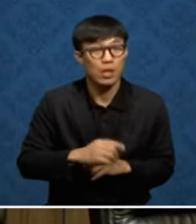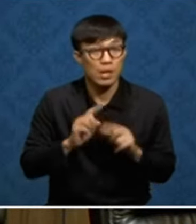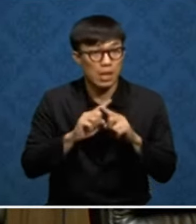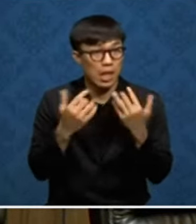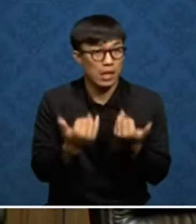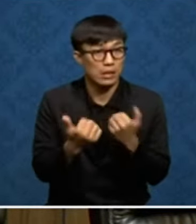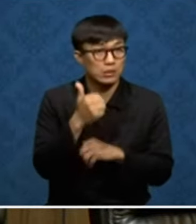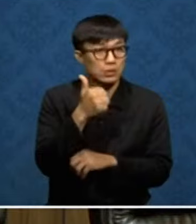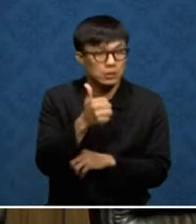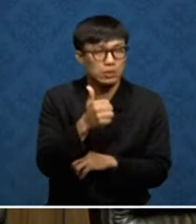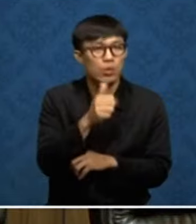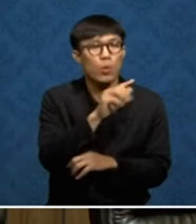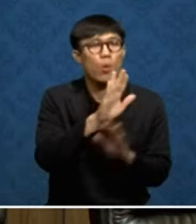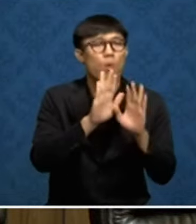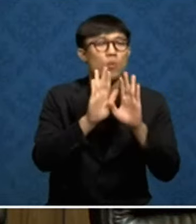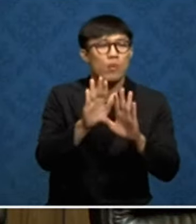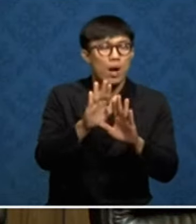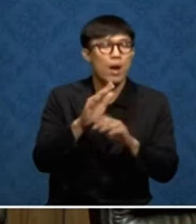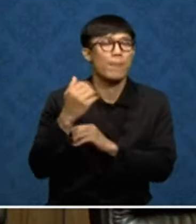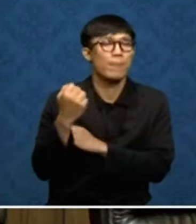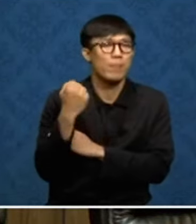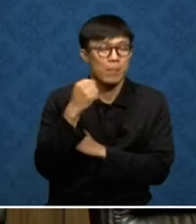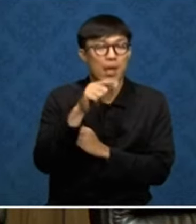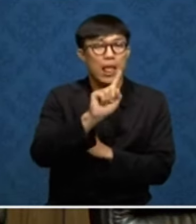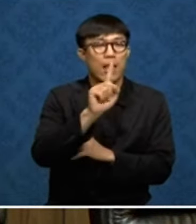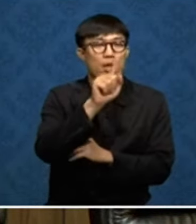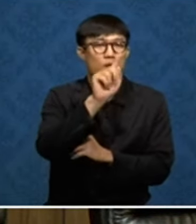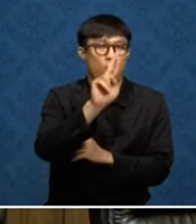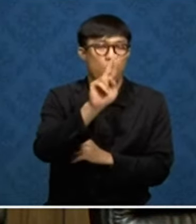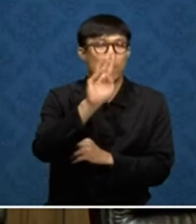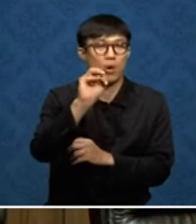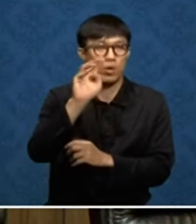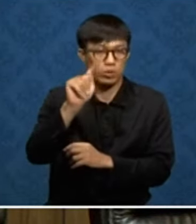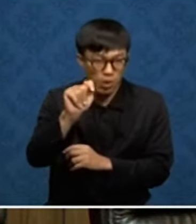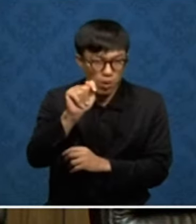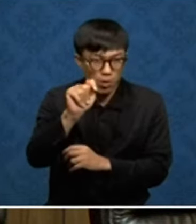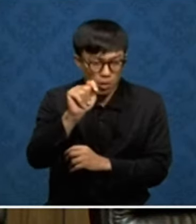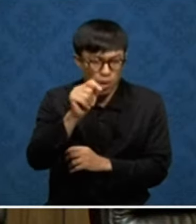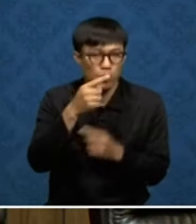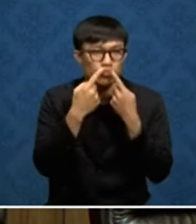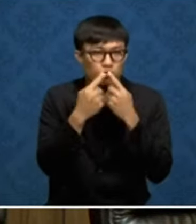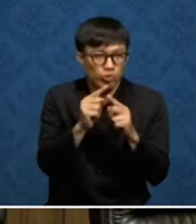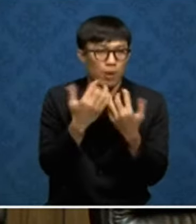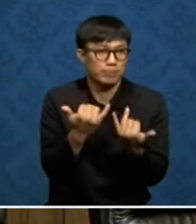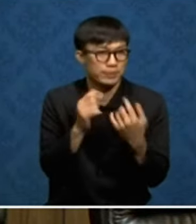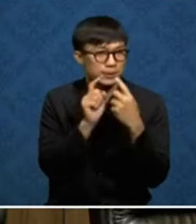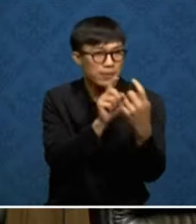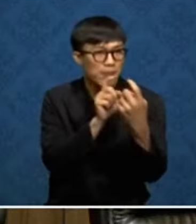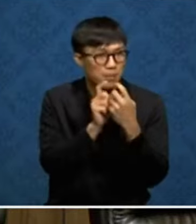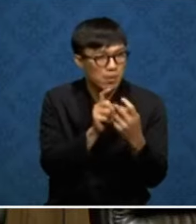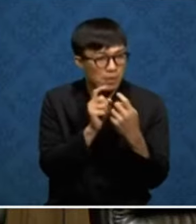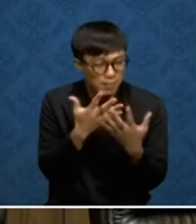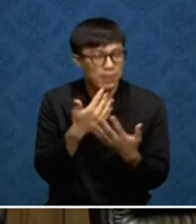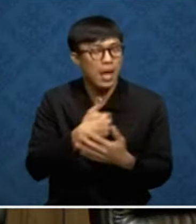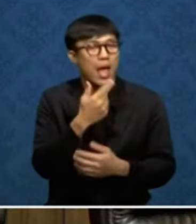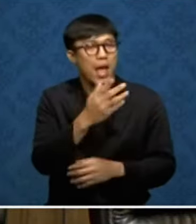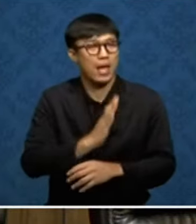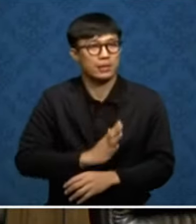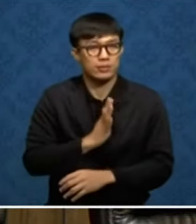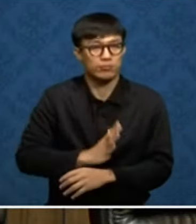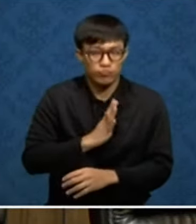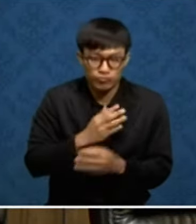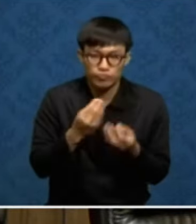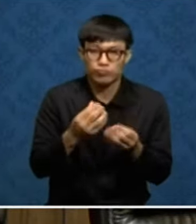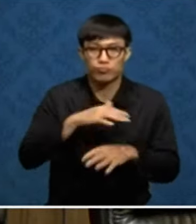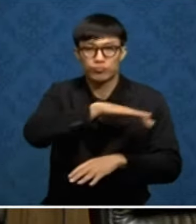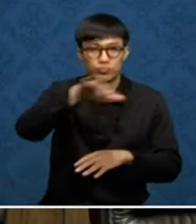ท่านนายกได้มอบท่านรัฐมนตรีมาตอบคำถามนะครับผมถือว่านี่เป็นการให้เกียรติกันครับและใช้อำนาจการตรวจสอบกันระหว่างฝ่ายนิติบัญญัติและฝ่ายบริหารครับที่ล้ว